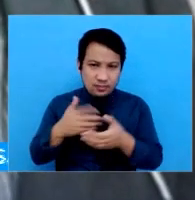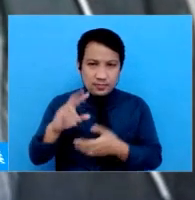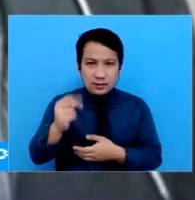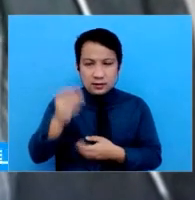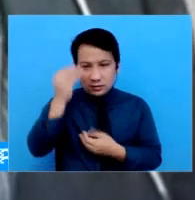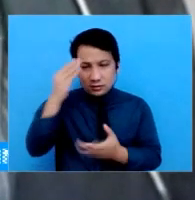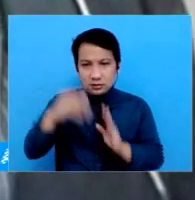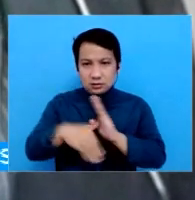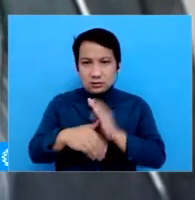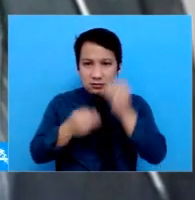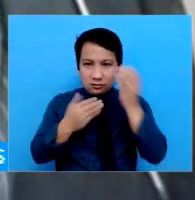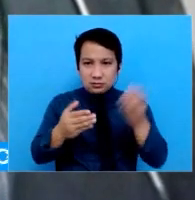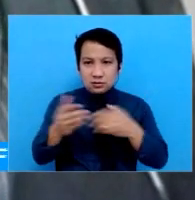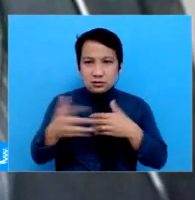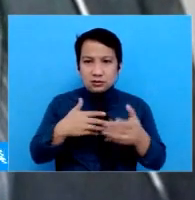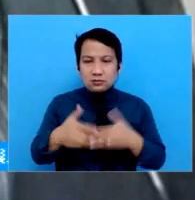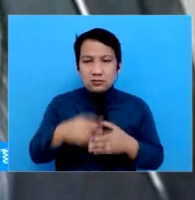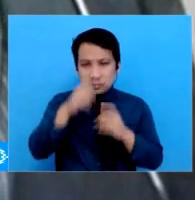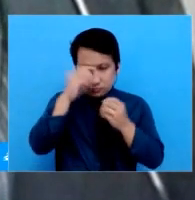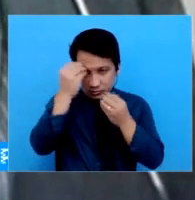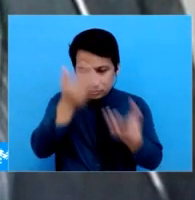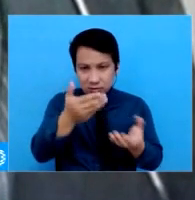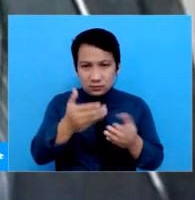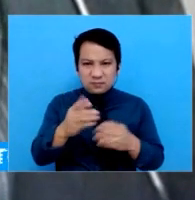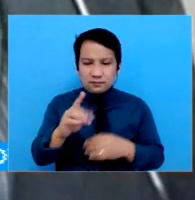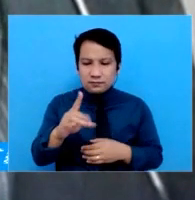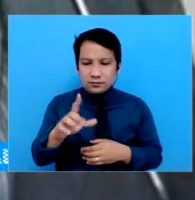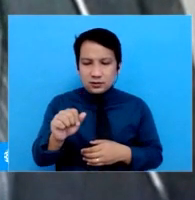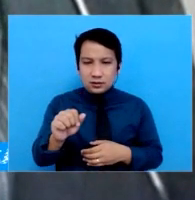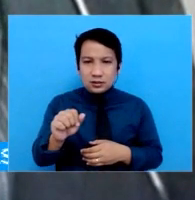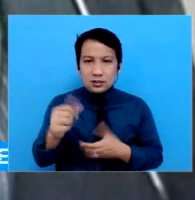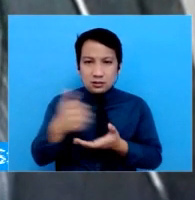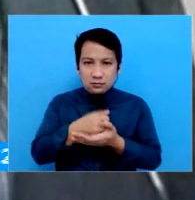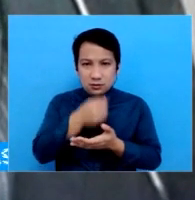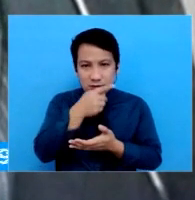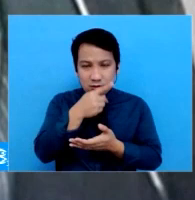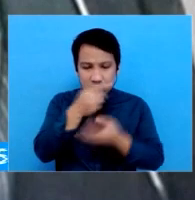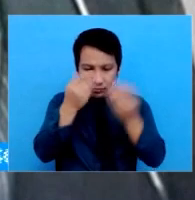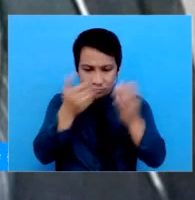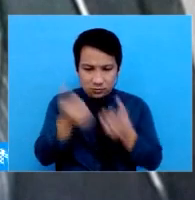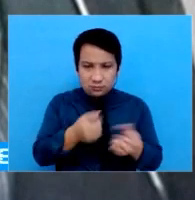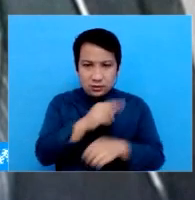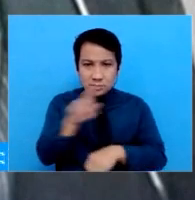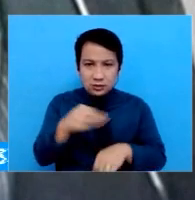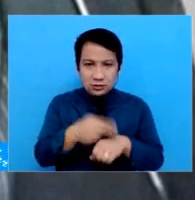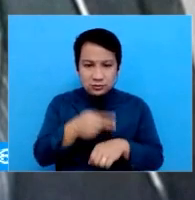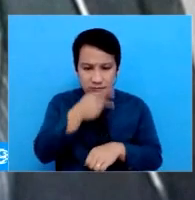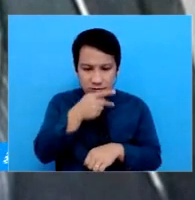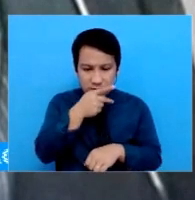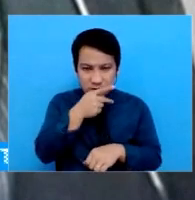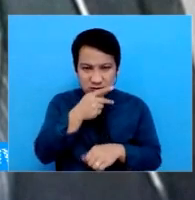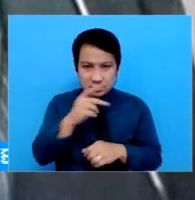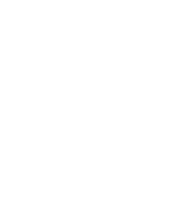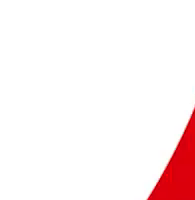sa publiko na mahigpit silang sumusunod sa Data Privacy Act at sa panuntunan ng National Privacy Commission.